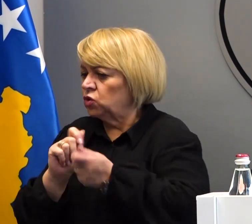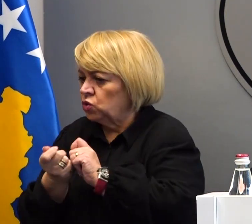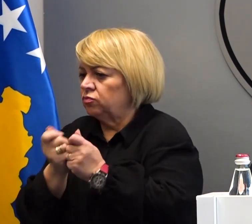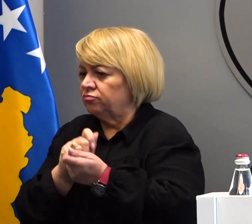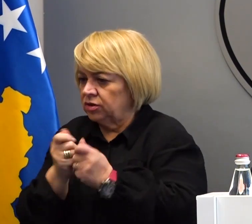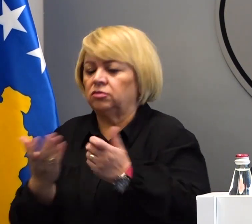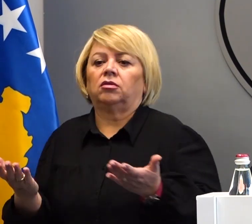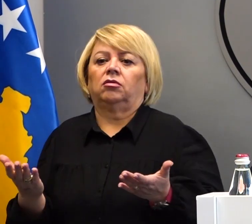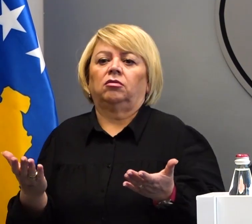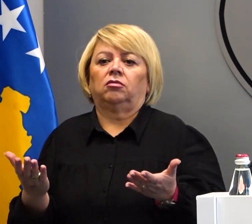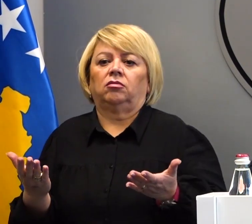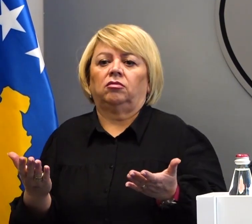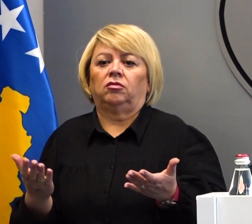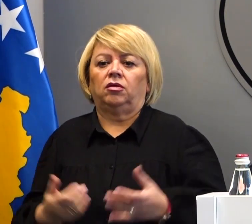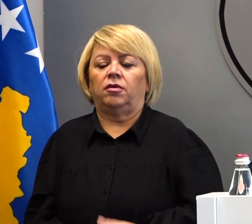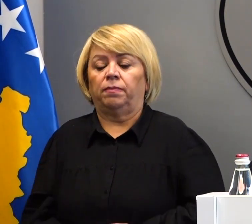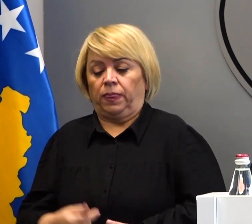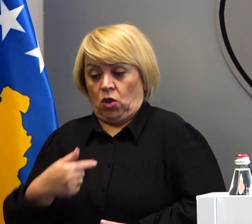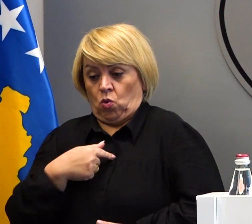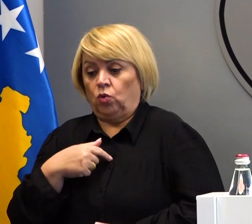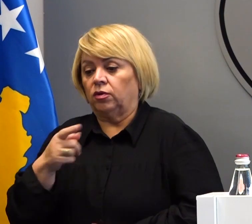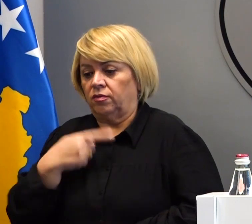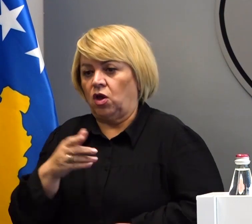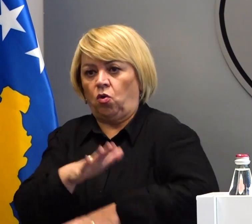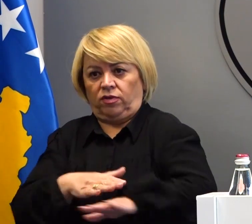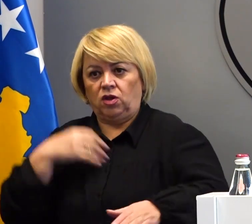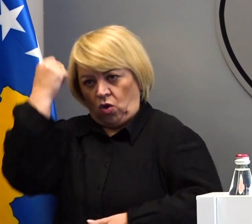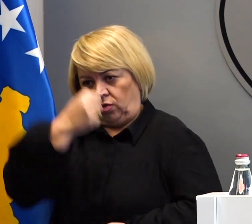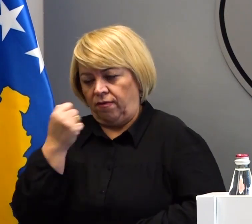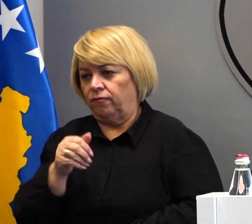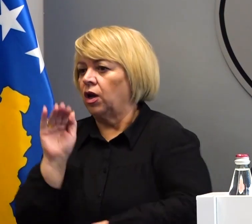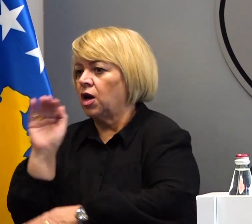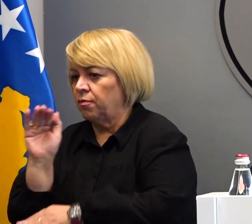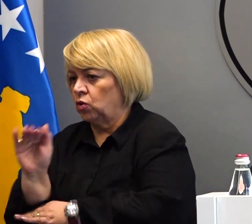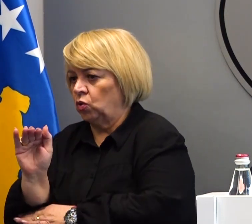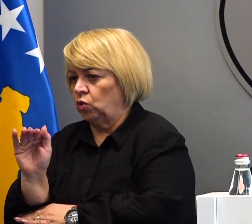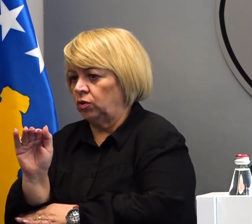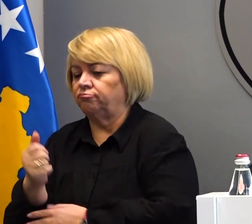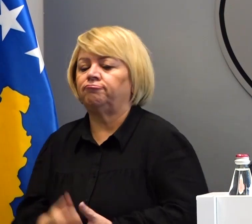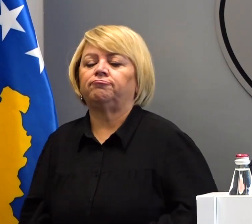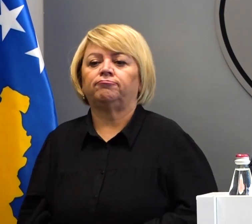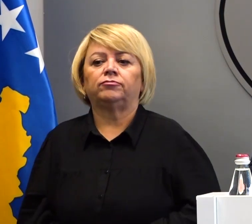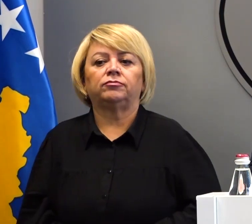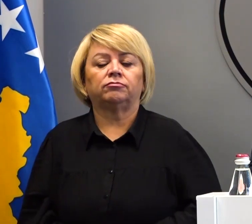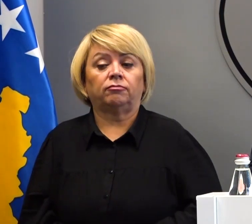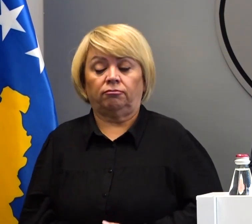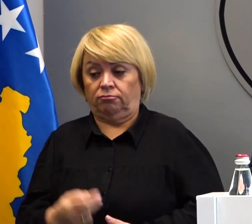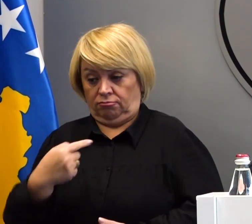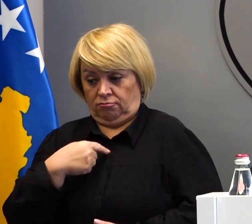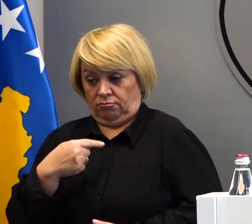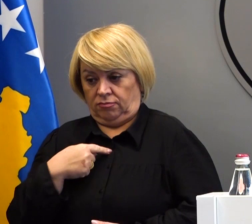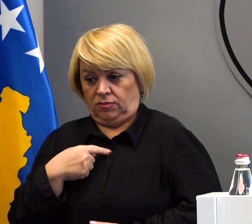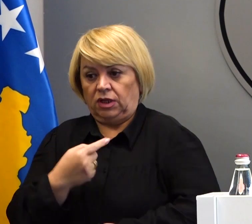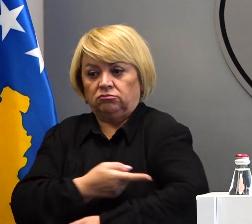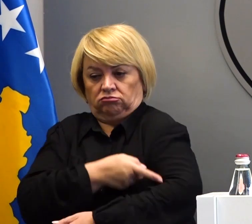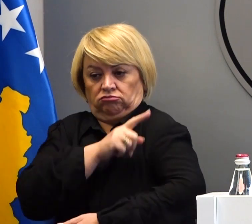palidhura, por nuk janë e njëjta gjë. Unë e kam thënë në Kuvendin Republikës, kur kam raportuar, se nga pikpamja ime e